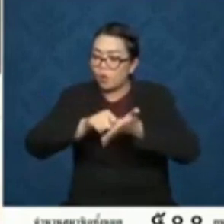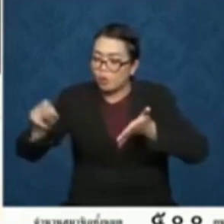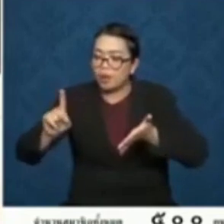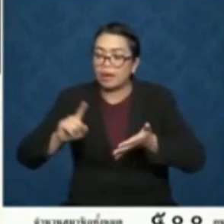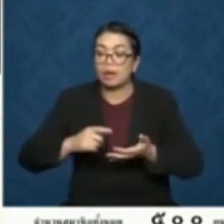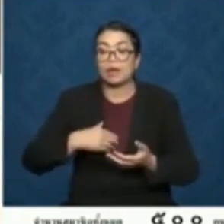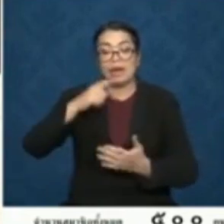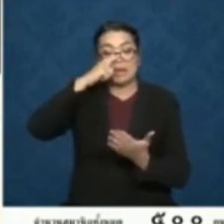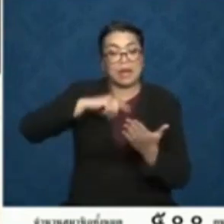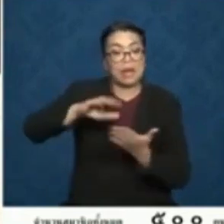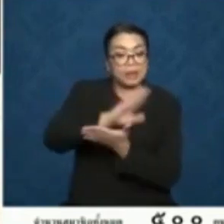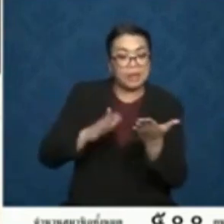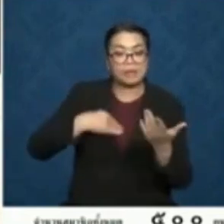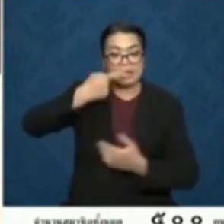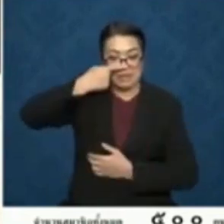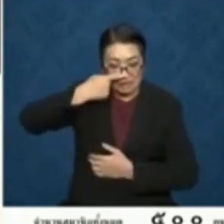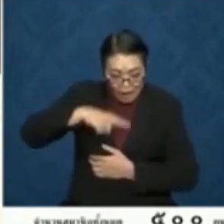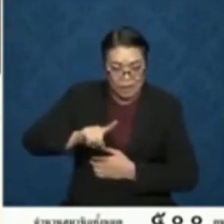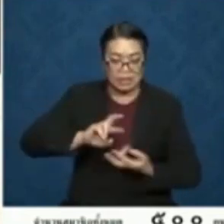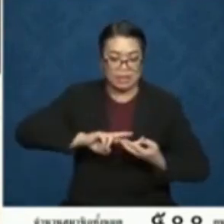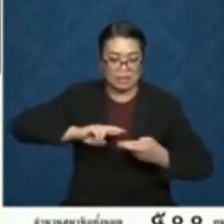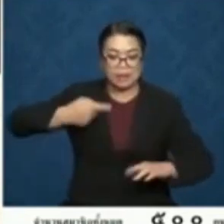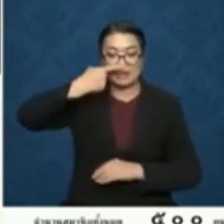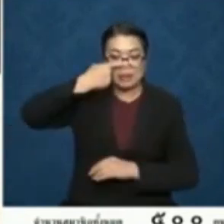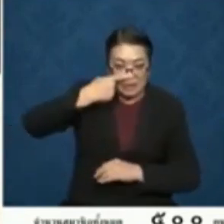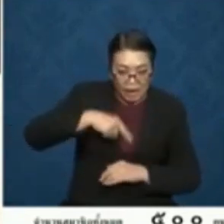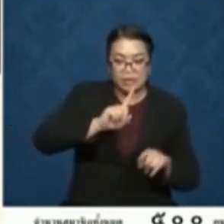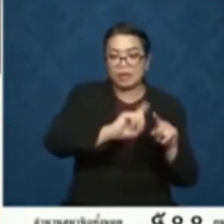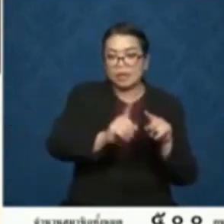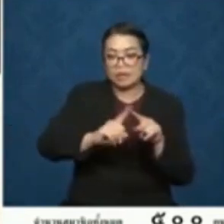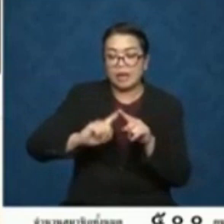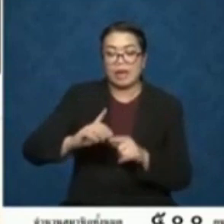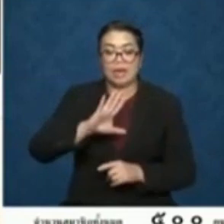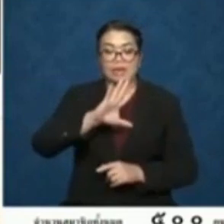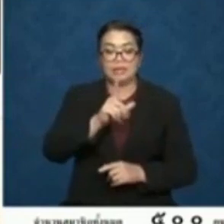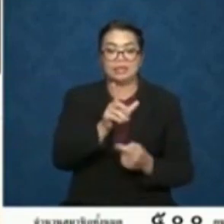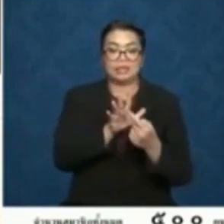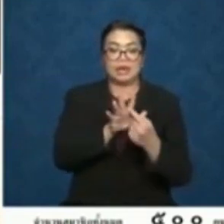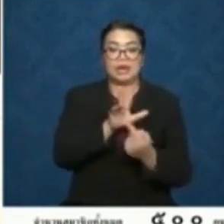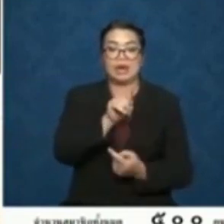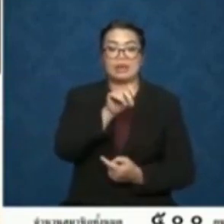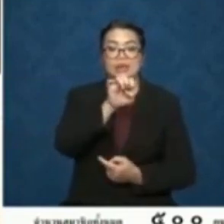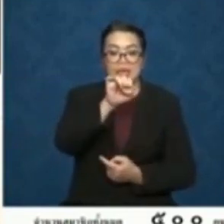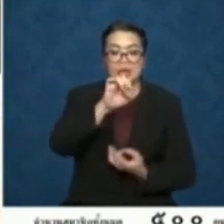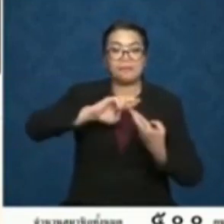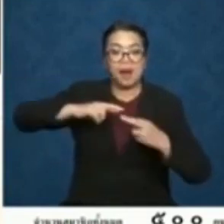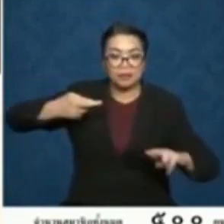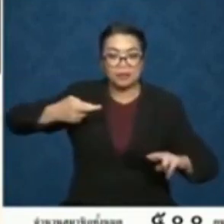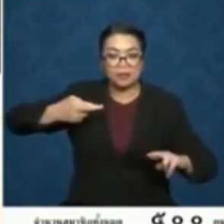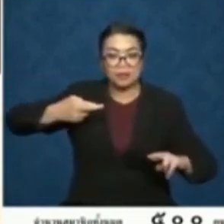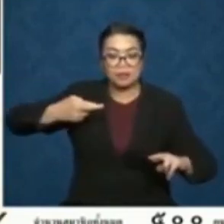ประธานครับ เผ่าไทย ท่านประธานครับเดี๋ยวพี่น้องจะสับสน ม ี เผ่าไทยเผ่าเดียวไม่ใช่นะครับ ประเทศไทยมีหลายชาติพันธุ์ครับท่านประธ